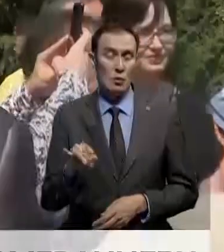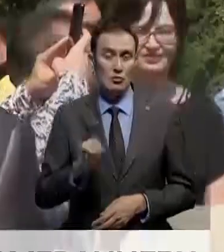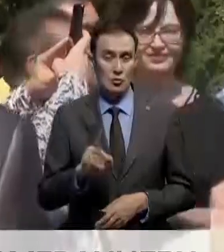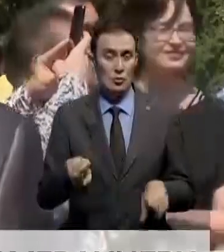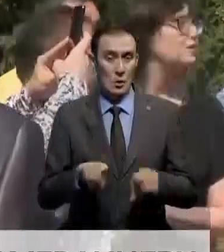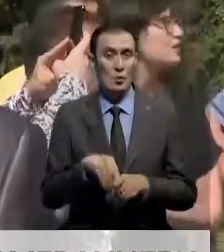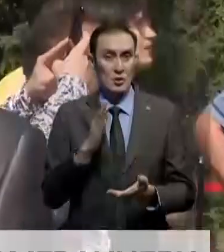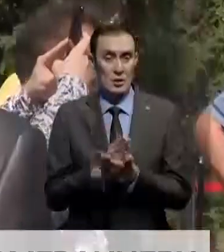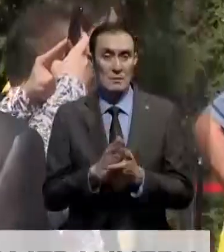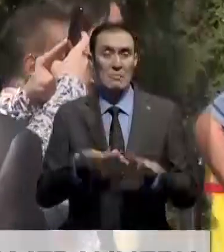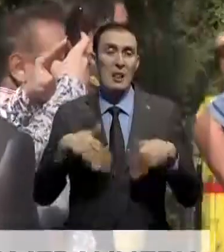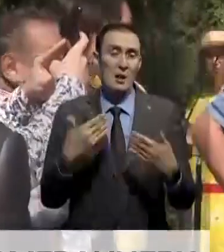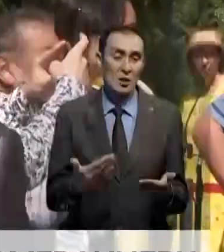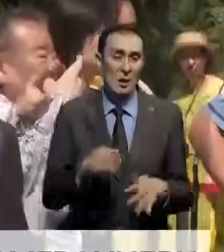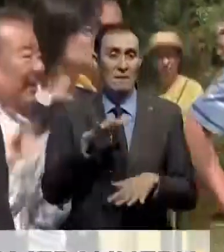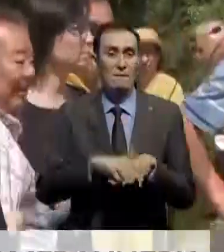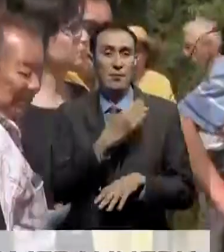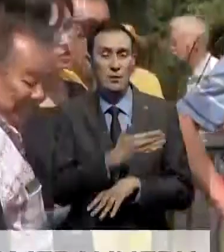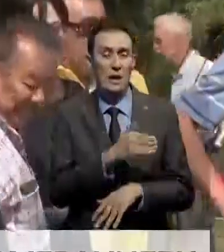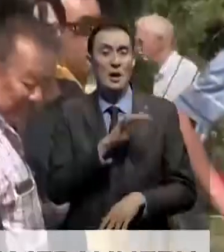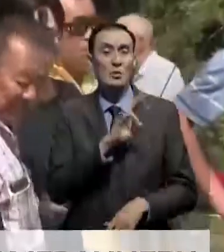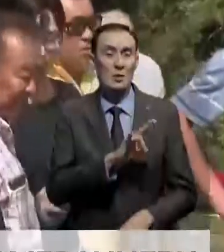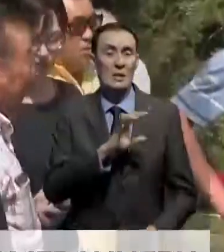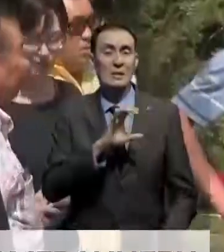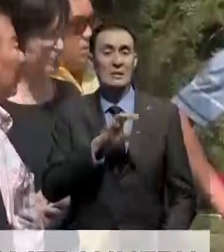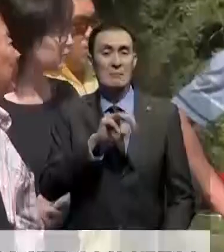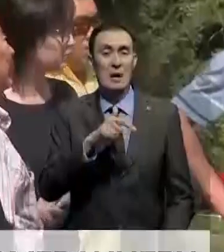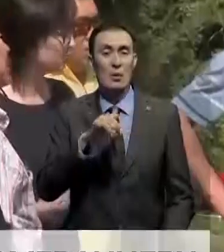есть такое предложение от фонда Нурлана Смагулова